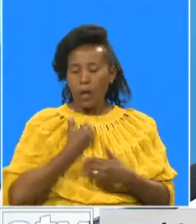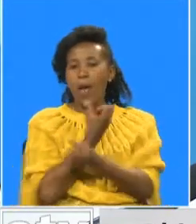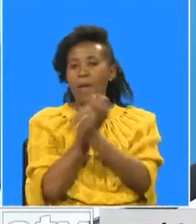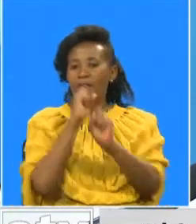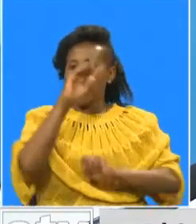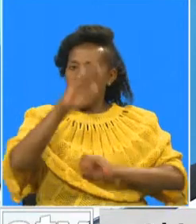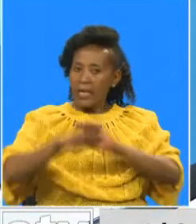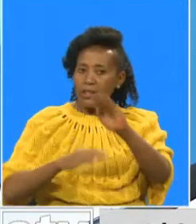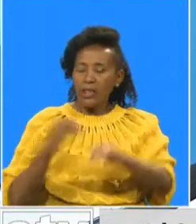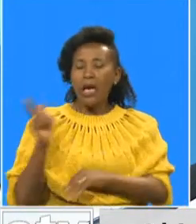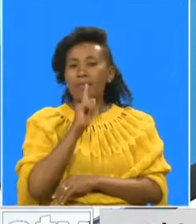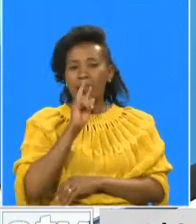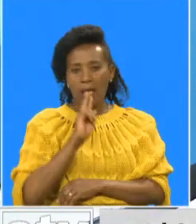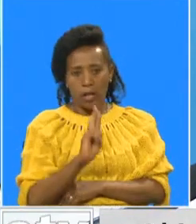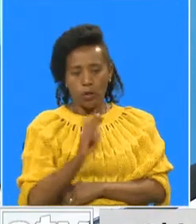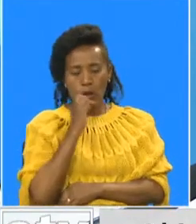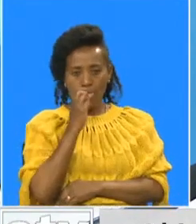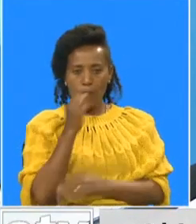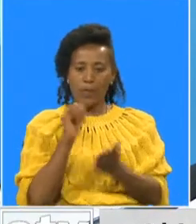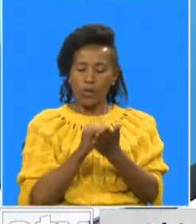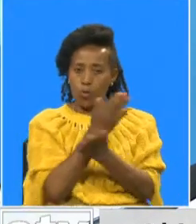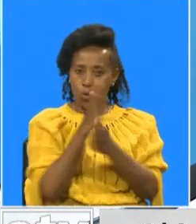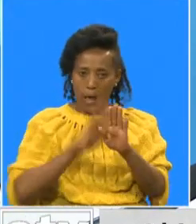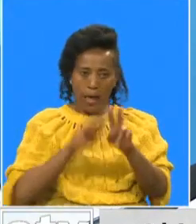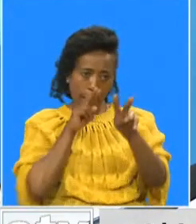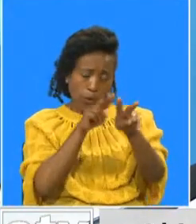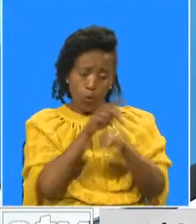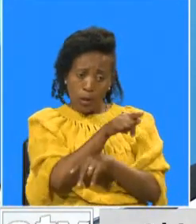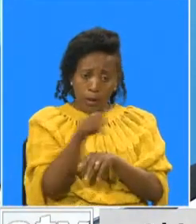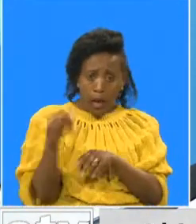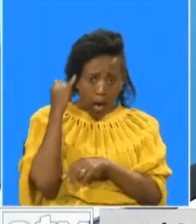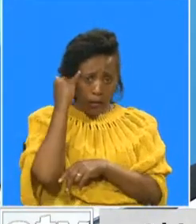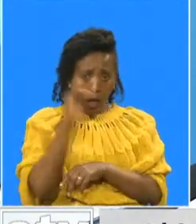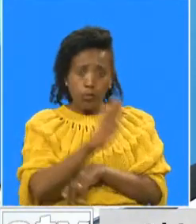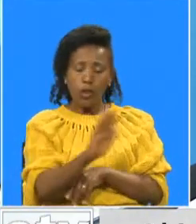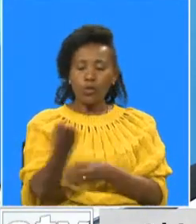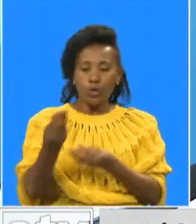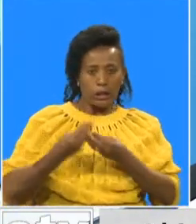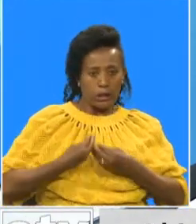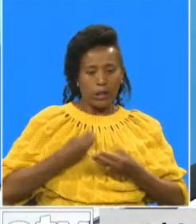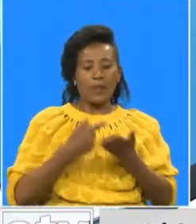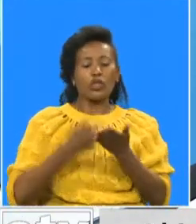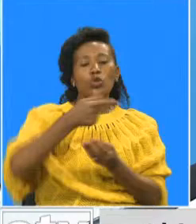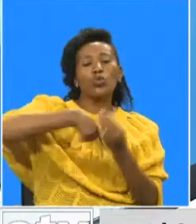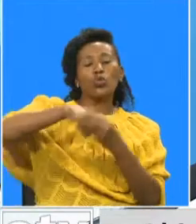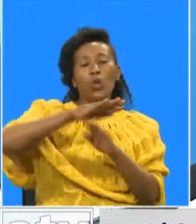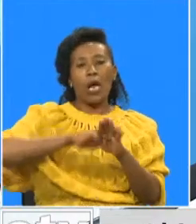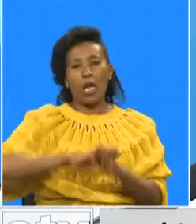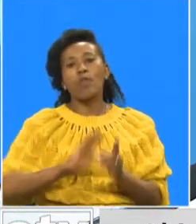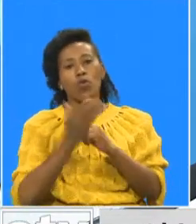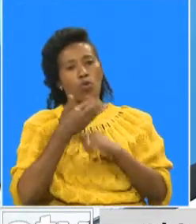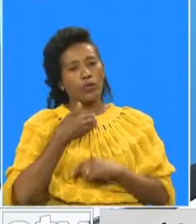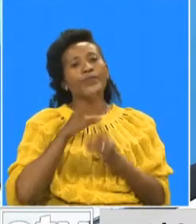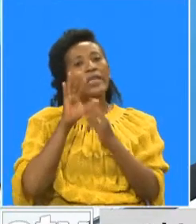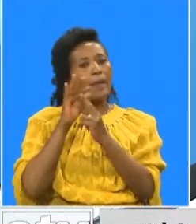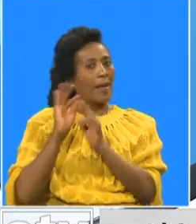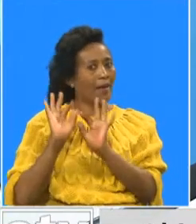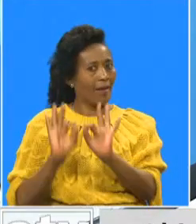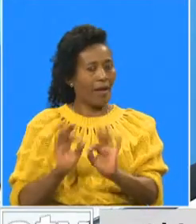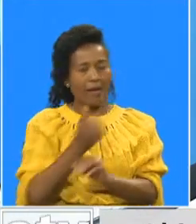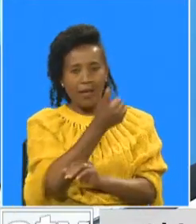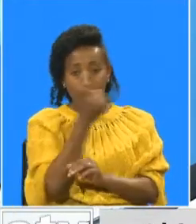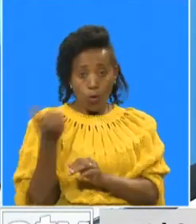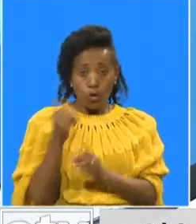የመፍትሄ እርምጃዎች ምንድን ናቸው የሚለውን በዚህ ጉዳይ ላይ ያተኮረ ነው። እናንተም ሀሳቦቻችሁን ስትሰጡን በዚህ ዙሪያ ላይ ያጠነጠነ ቢሆን ይመረጣል። ሌሎች